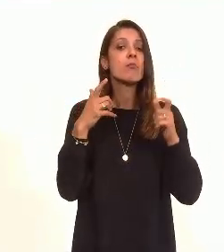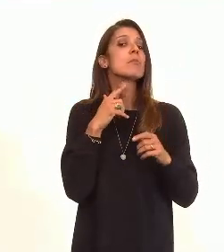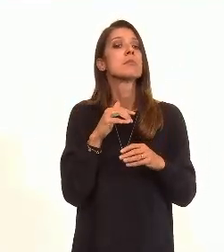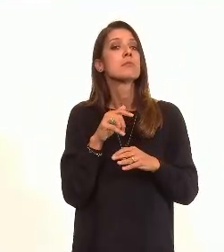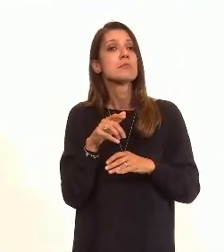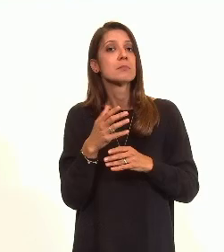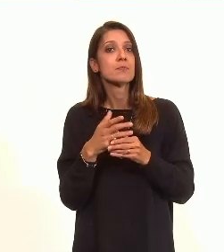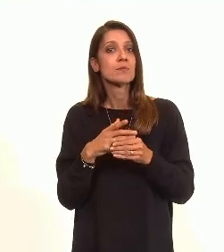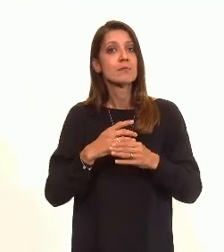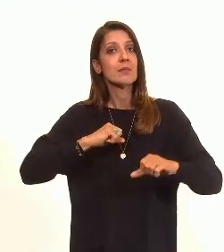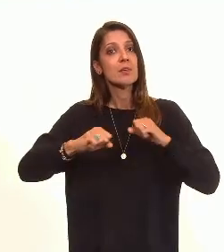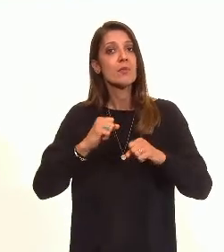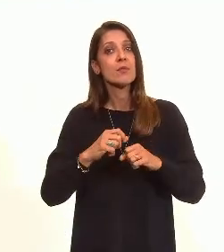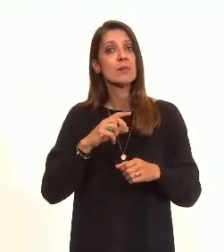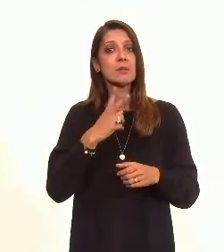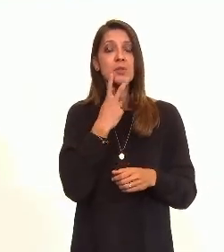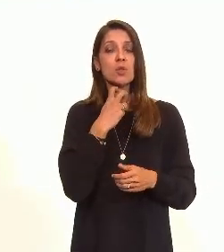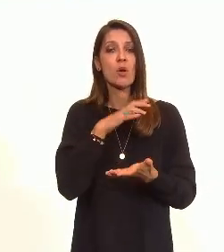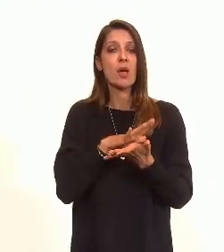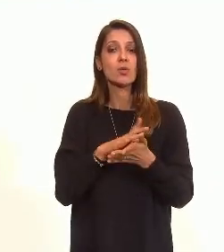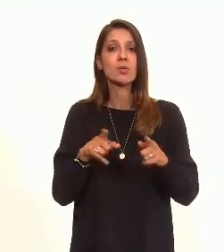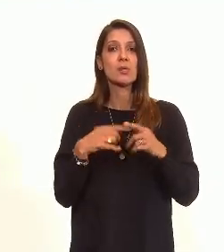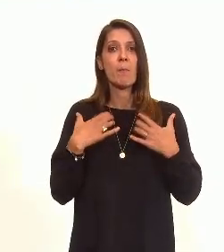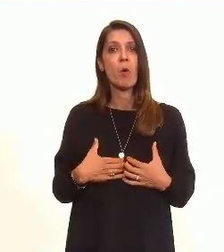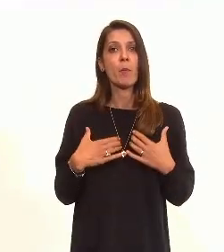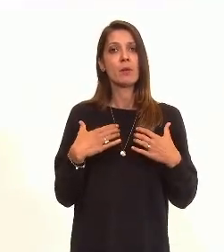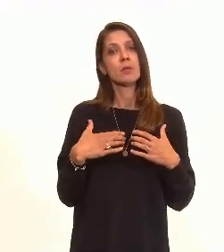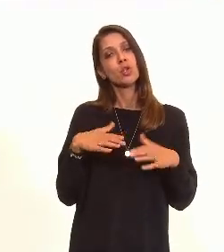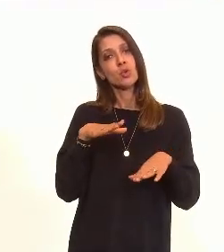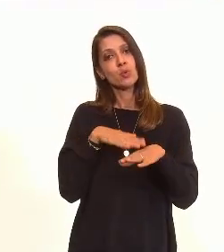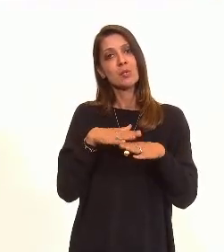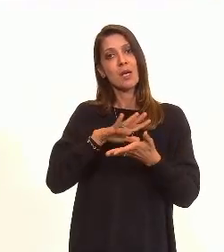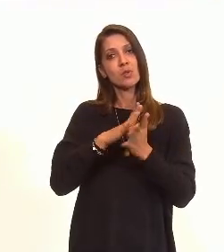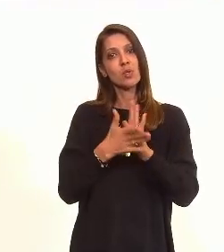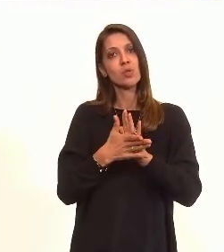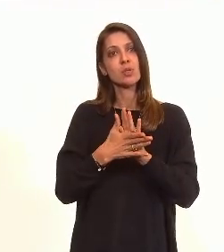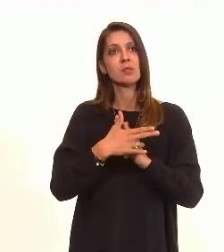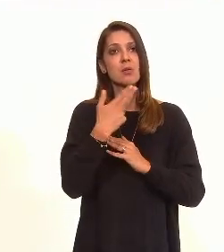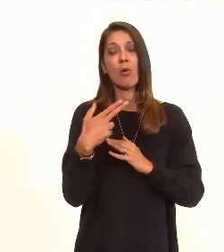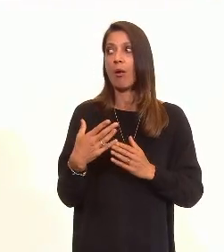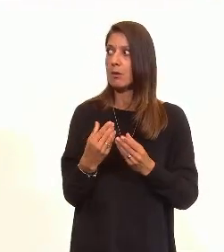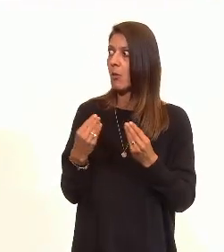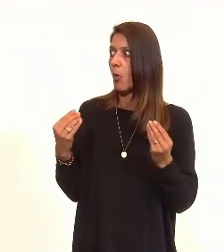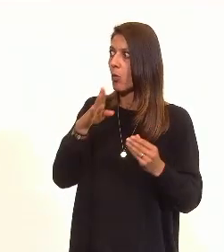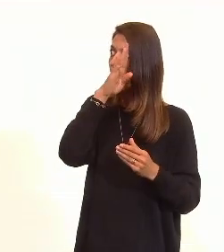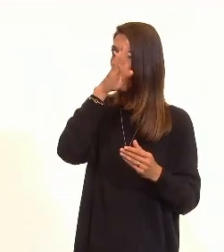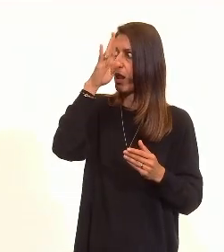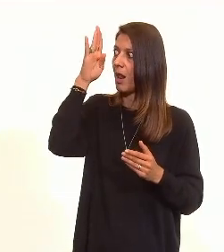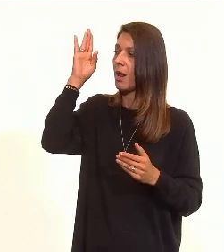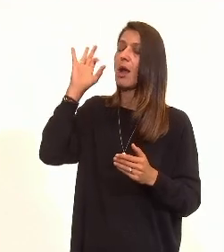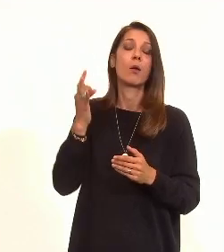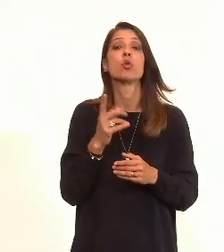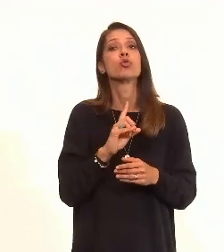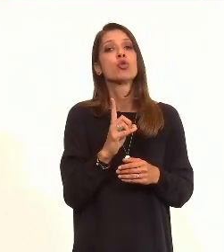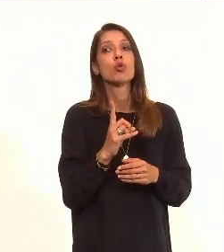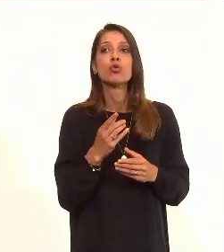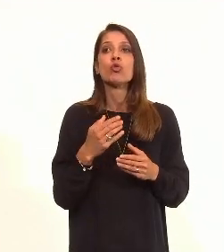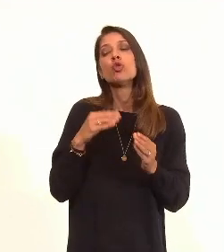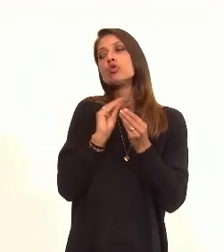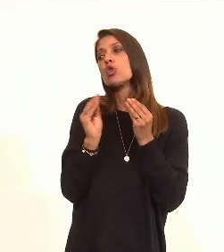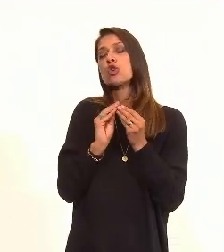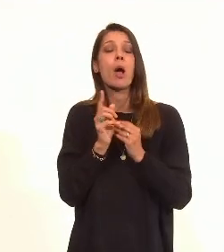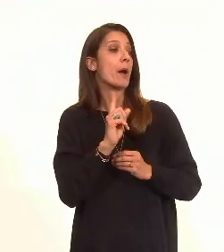la démarche citoyennage et membre du conseil d'administration de l'association nationale. C'est beaucoup dire, c'est beaucoup dire. Bah, c'est faux. Non.